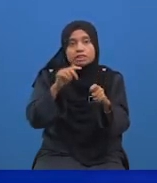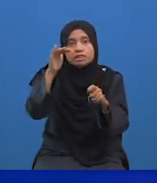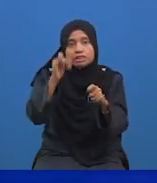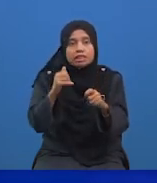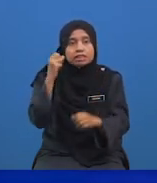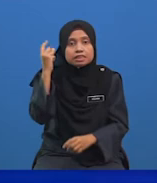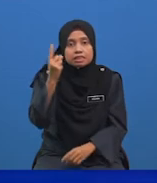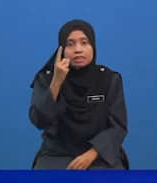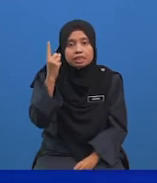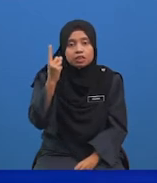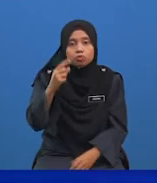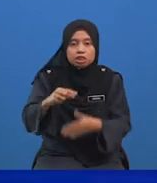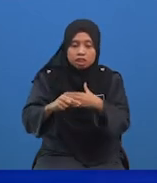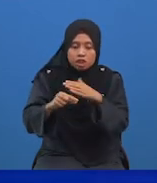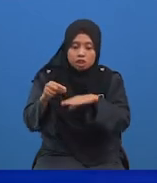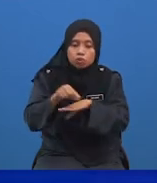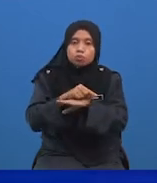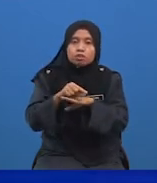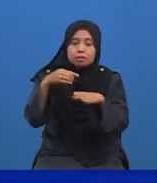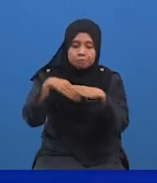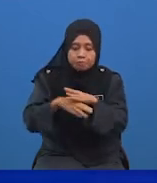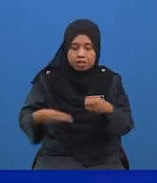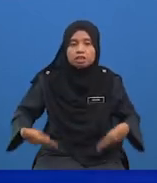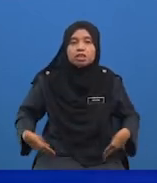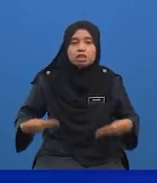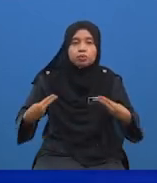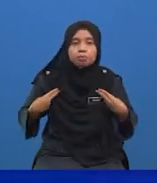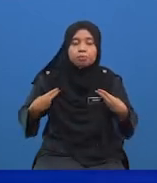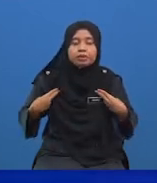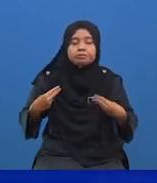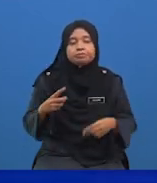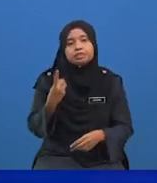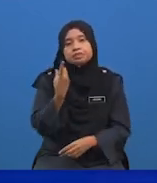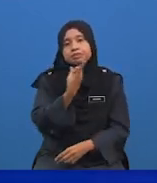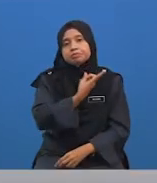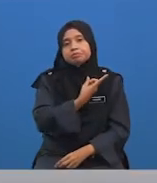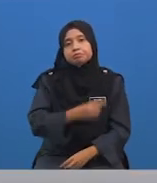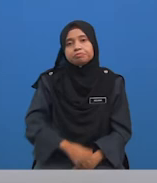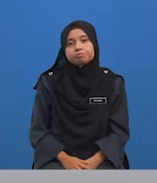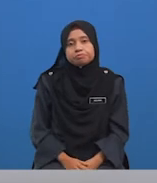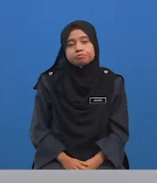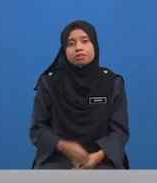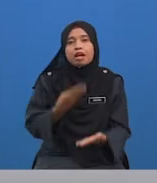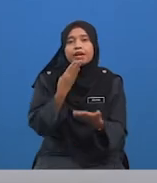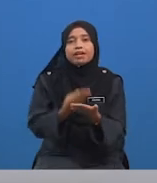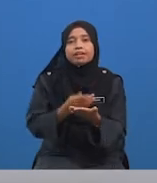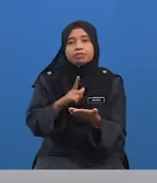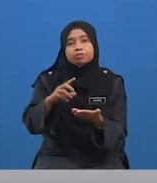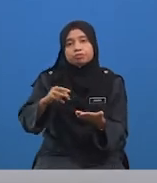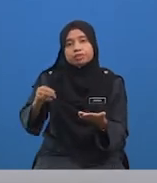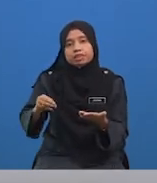yang sentiasa digunakan dalam kehidupan kita seharian. Baiklah